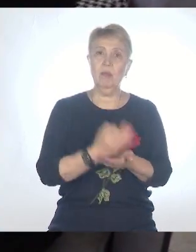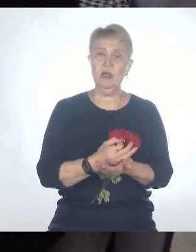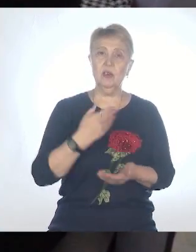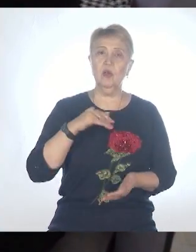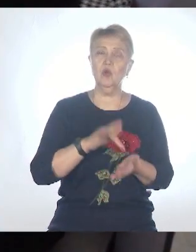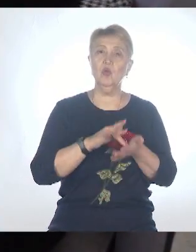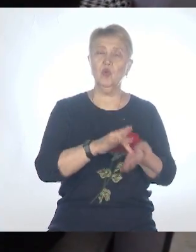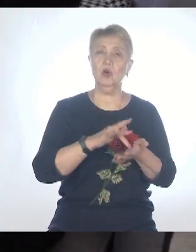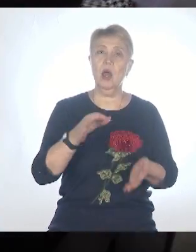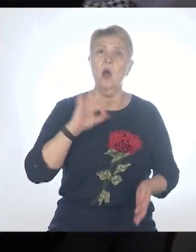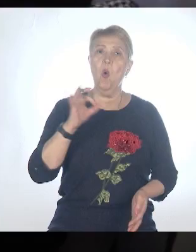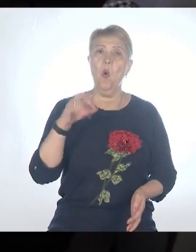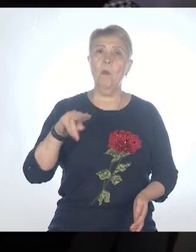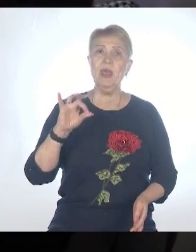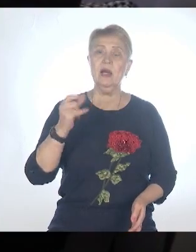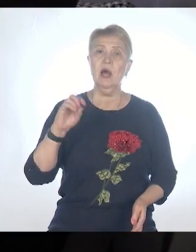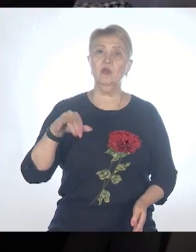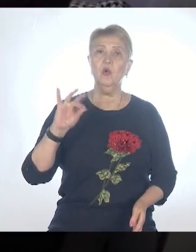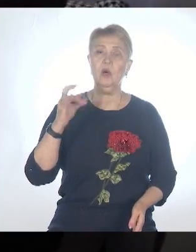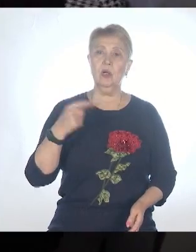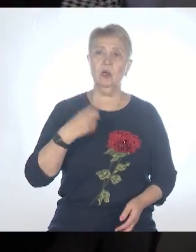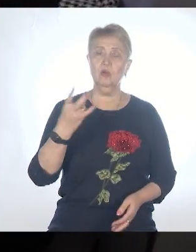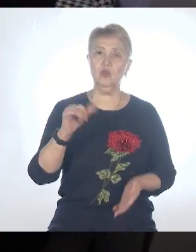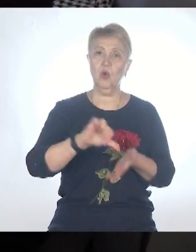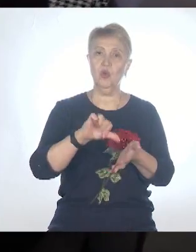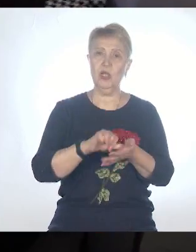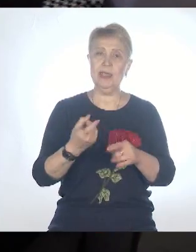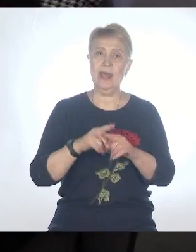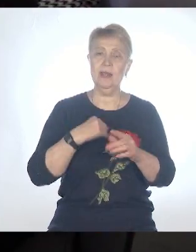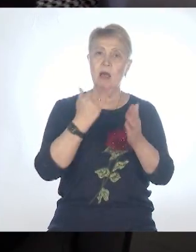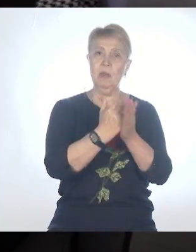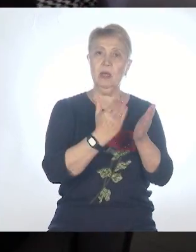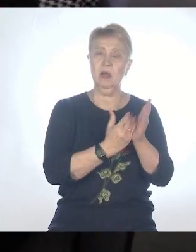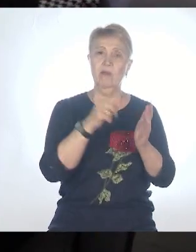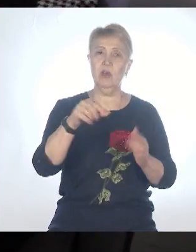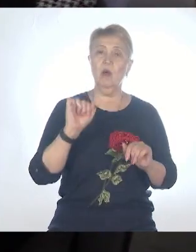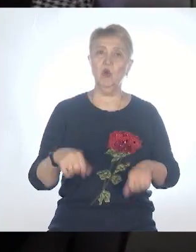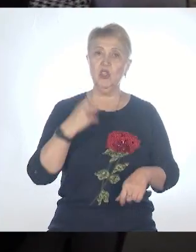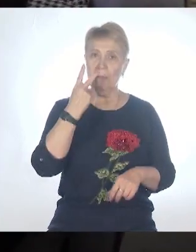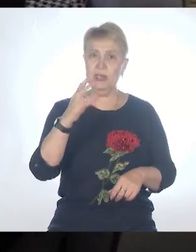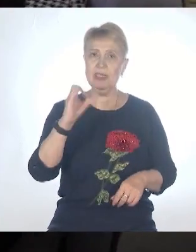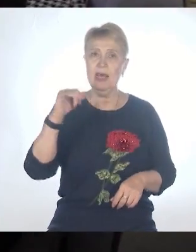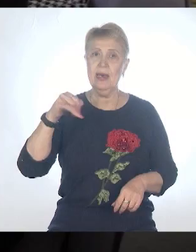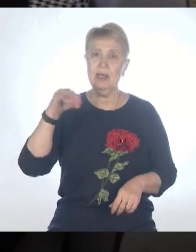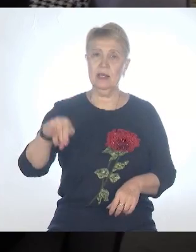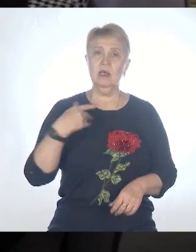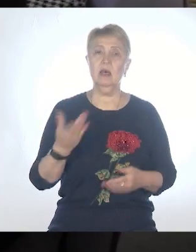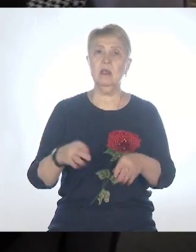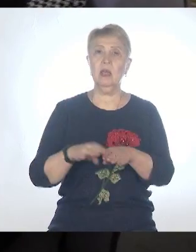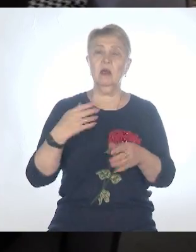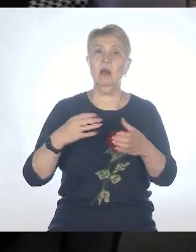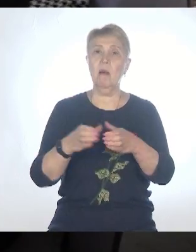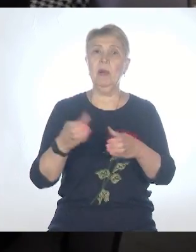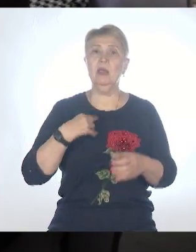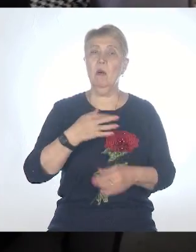немного, которые попали, да, в реестр. Да, это именно участники программы, а вы можете их посмотреть на сайте, таких компаний немного, и лучше